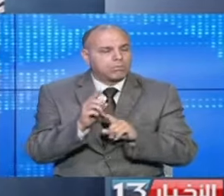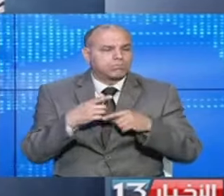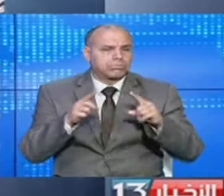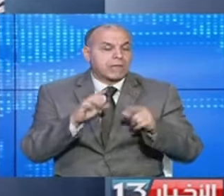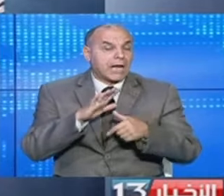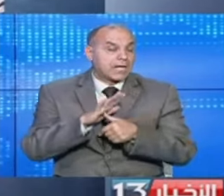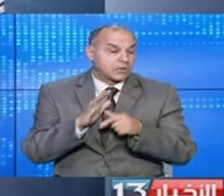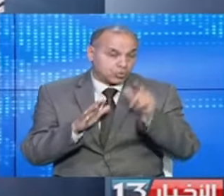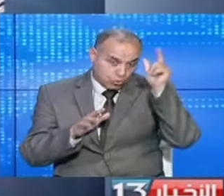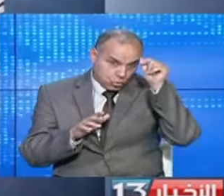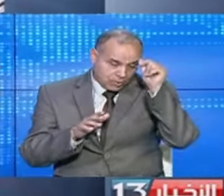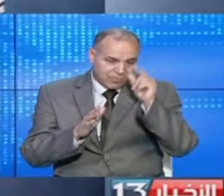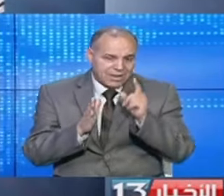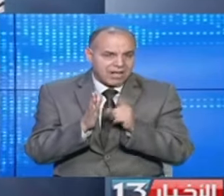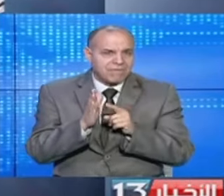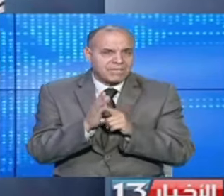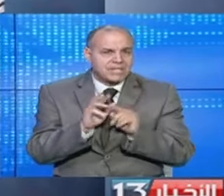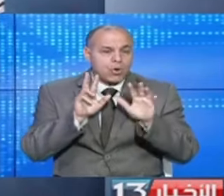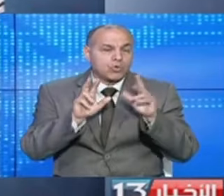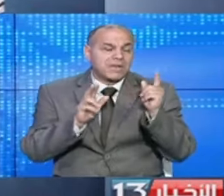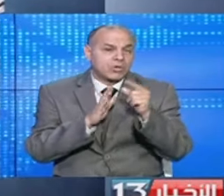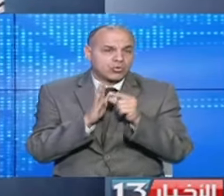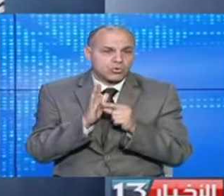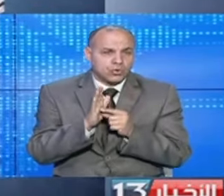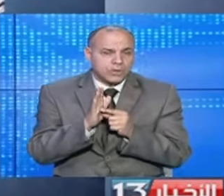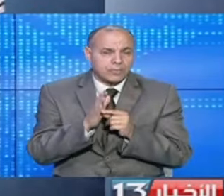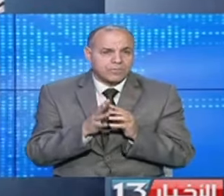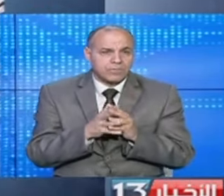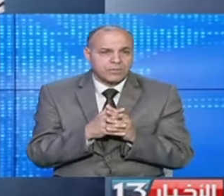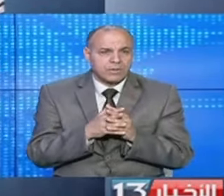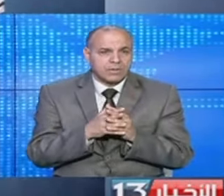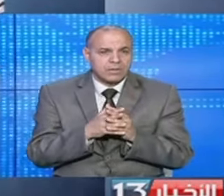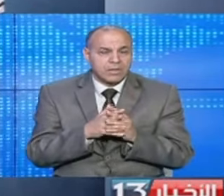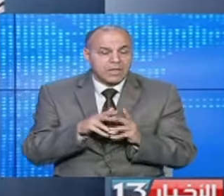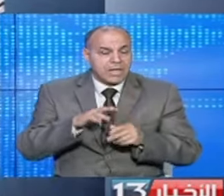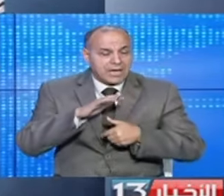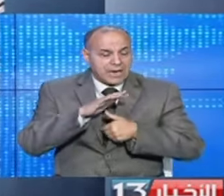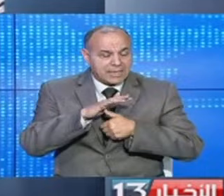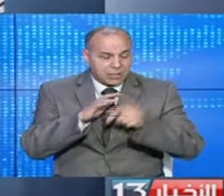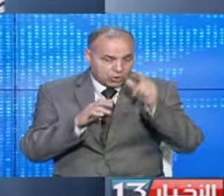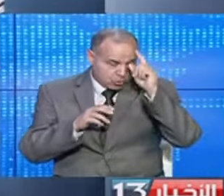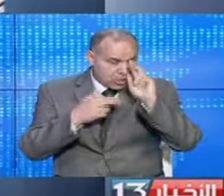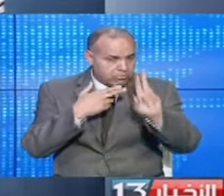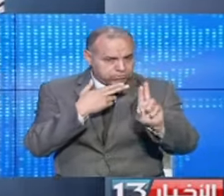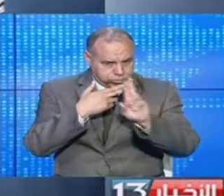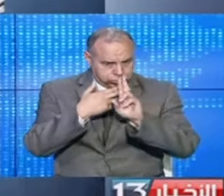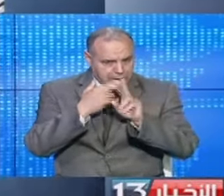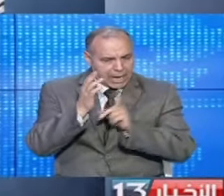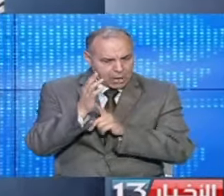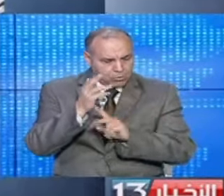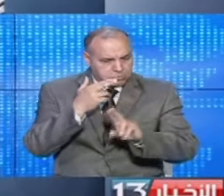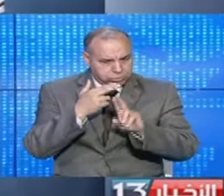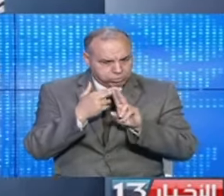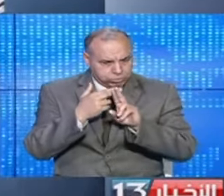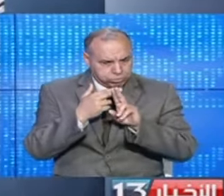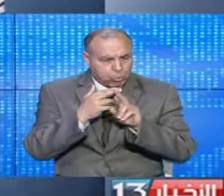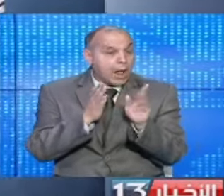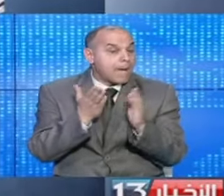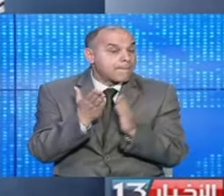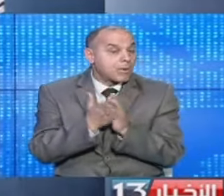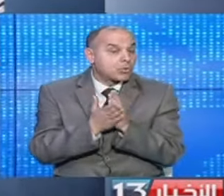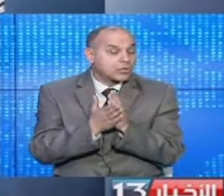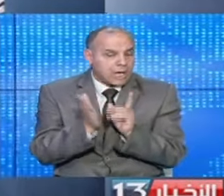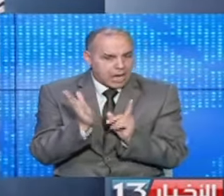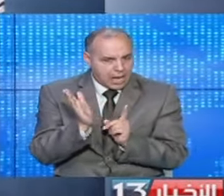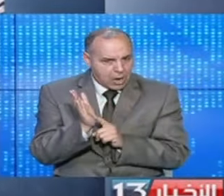له الفصل 81 من الدستور. طبعا رئيس الجمهورية قام برد قانون أو مشروع